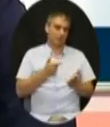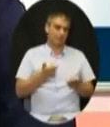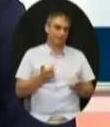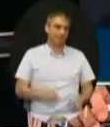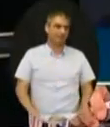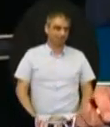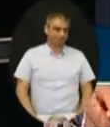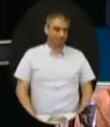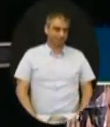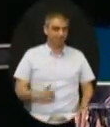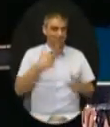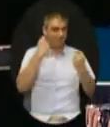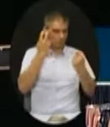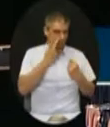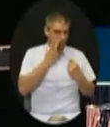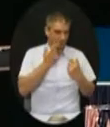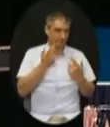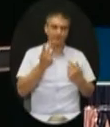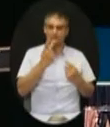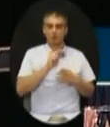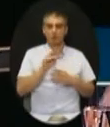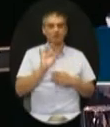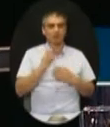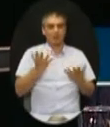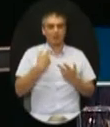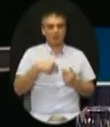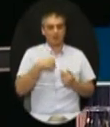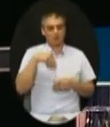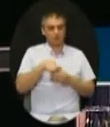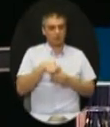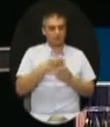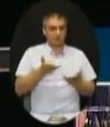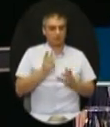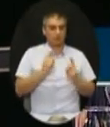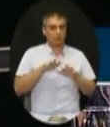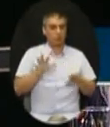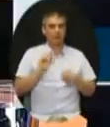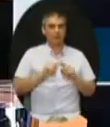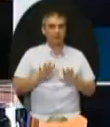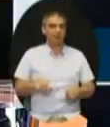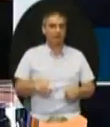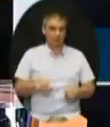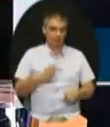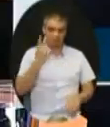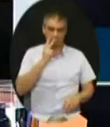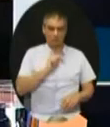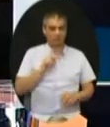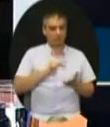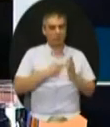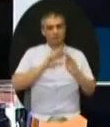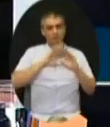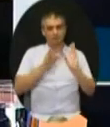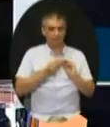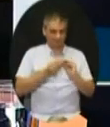תמיד... זה גם בחינוך כמובן. כמובן שהנושא של איך אנחנו בתוכנו מתייחסים לתופעות האלה של גזענות, זה כמובן נושא לתוכנית